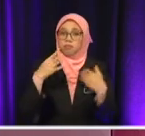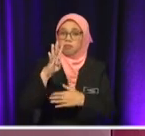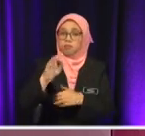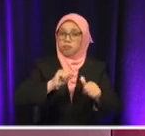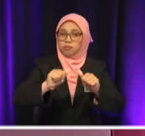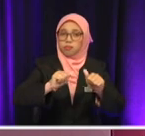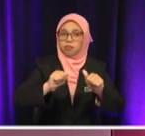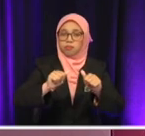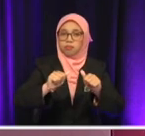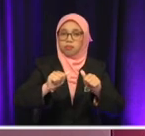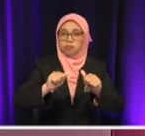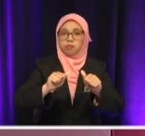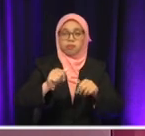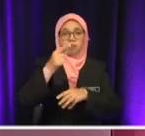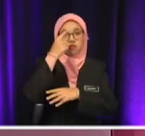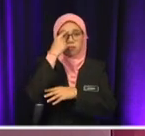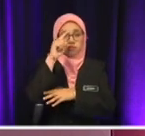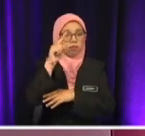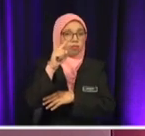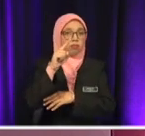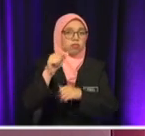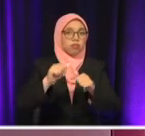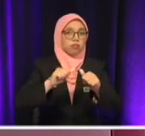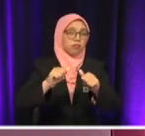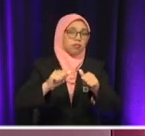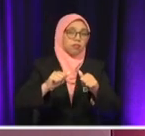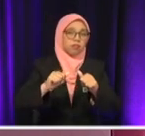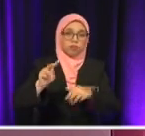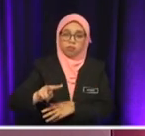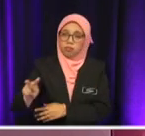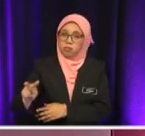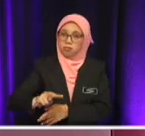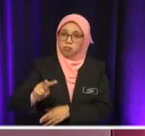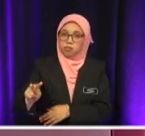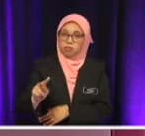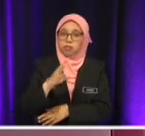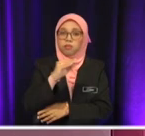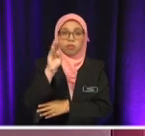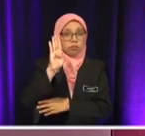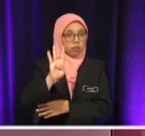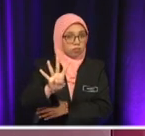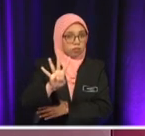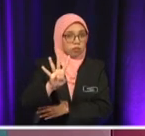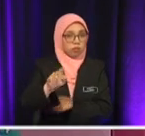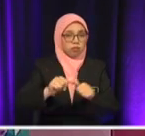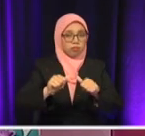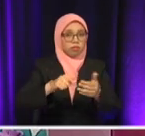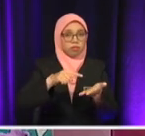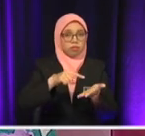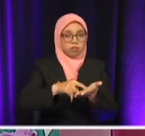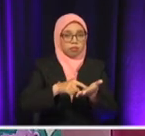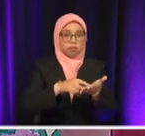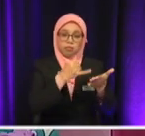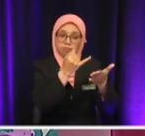merangsang perkembangan estetika dan juga daya kreatif kanak-kanak. Dan 4 aktiviti tersebut ialah aktiviti